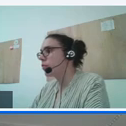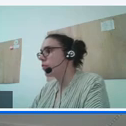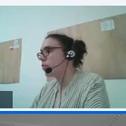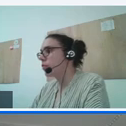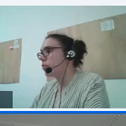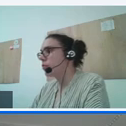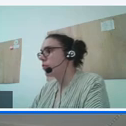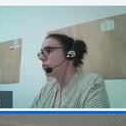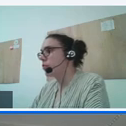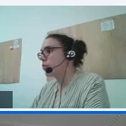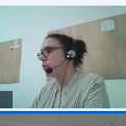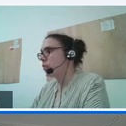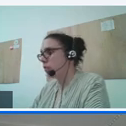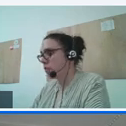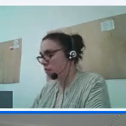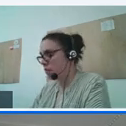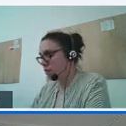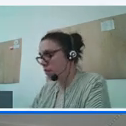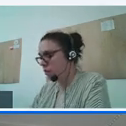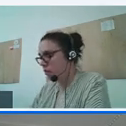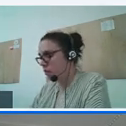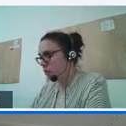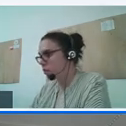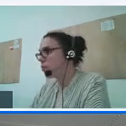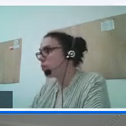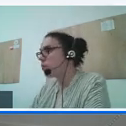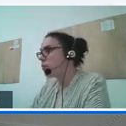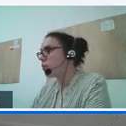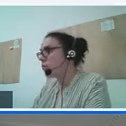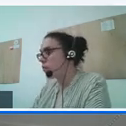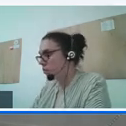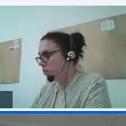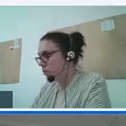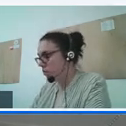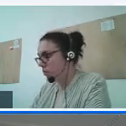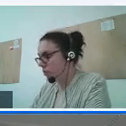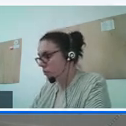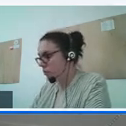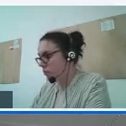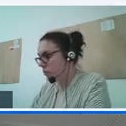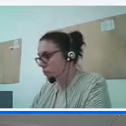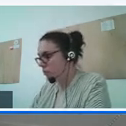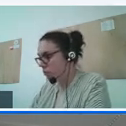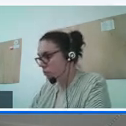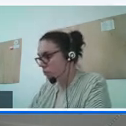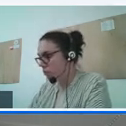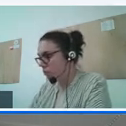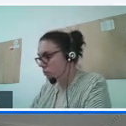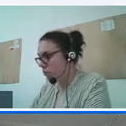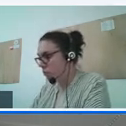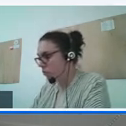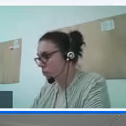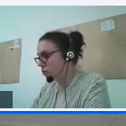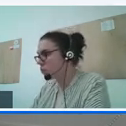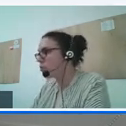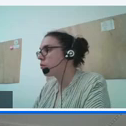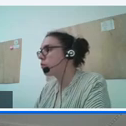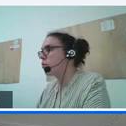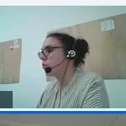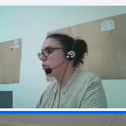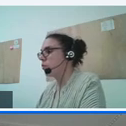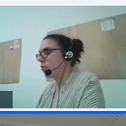la semplice citazione. Tenete conto che la licenza